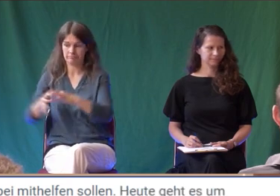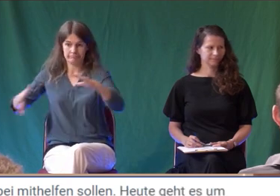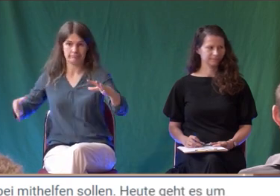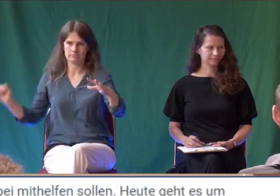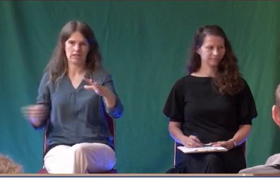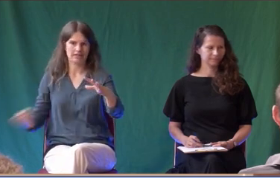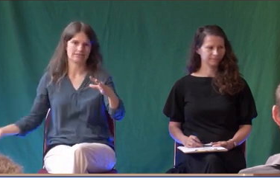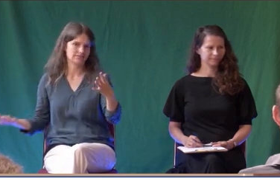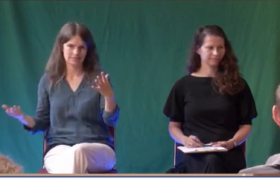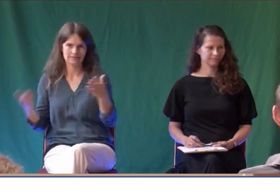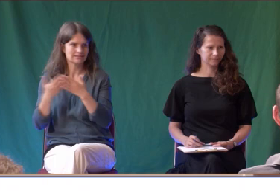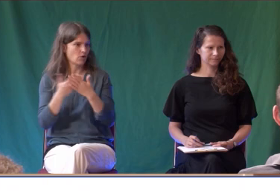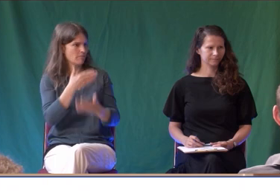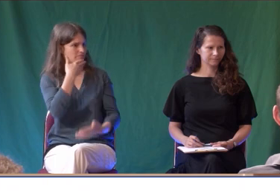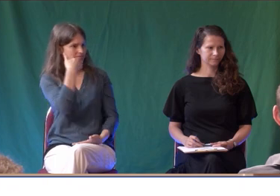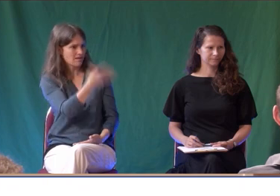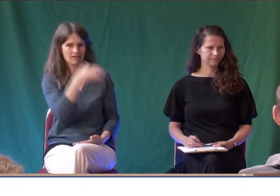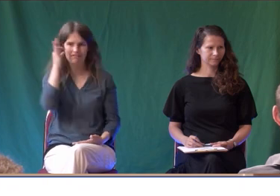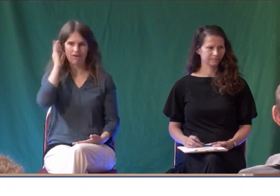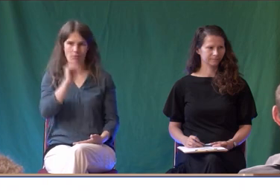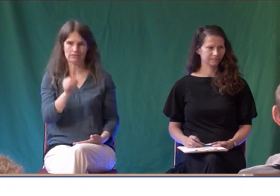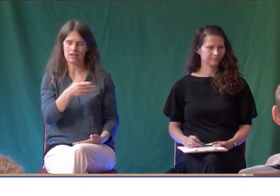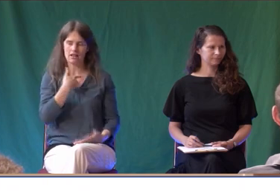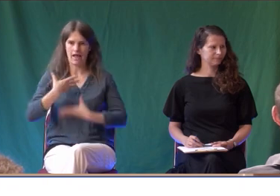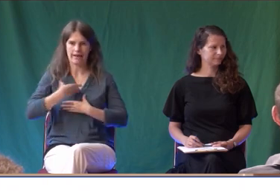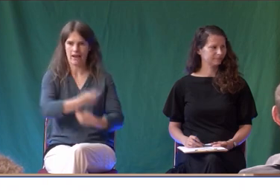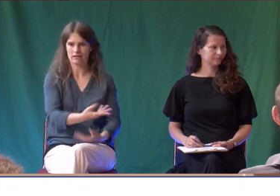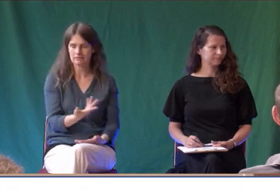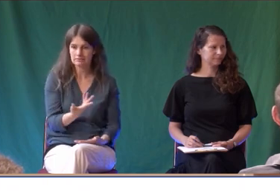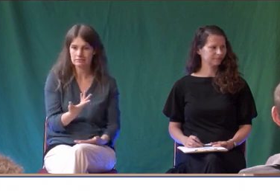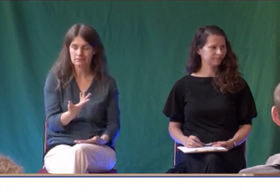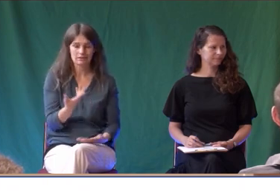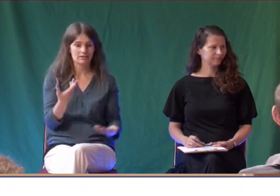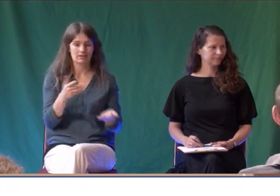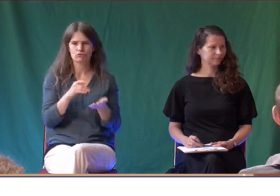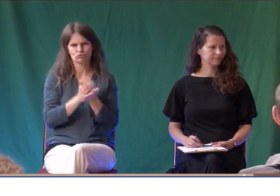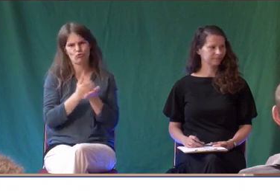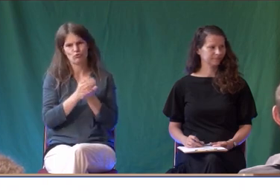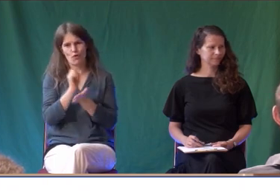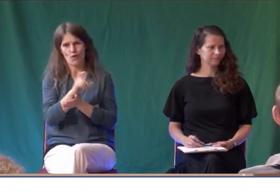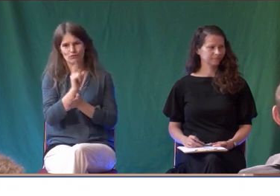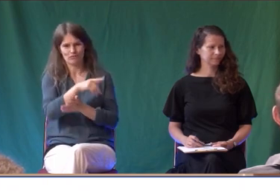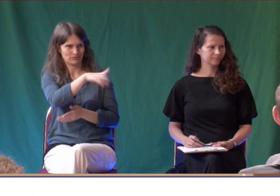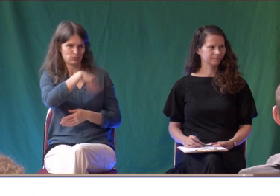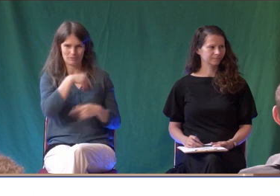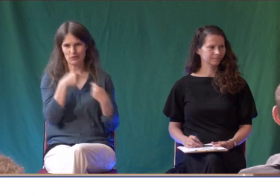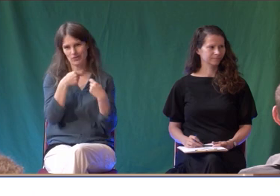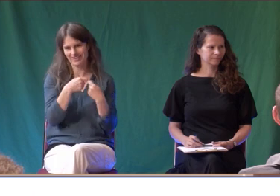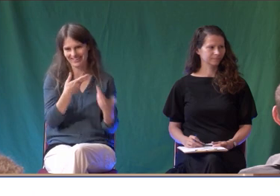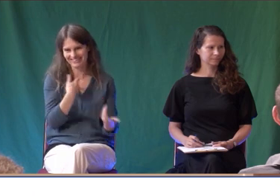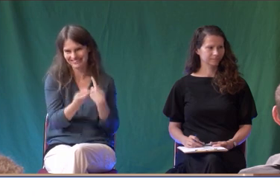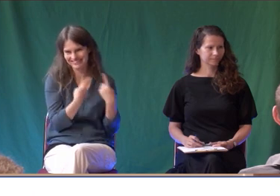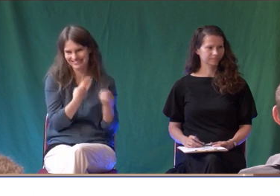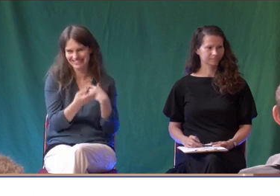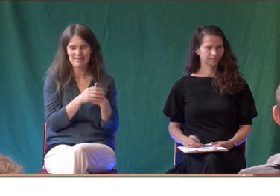liebe Frau Michel vielen Dank für die Einladung wir hatten ja schon oft auch miteinander zu tun weil sein